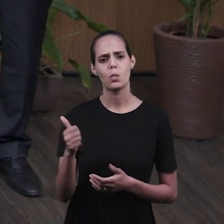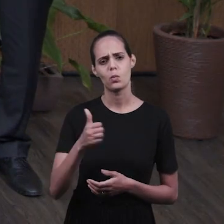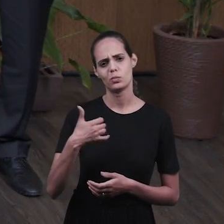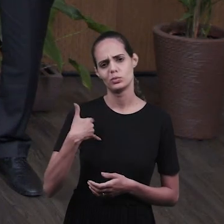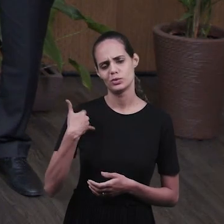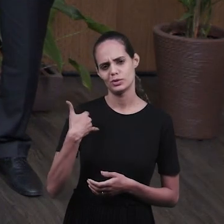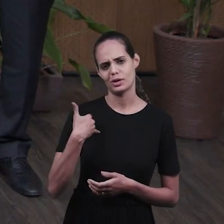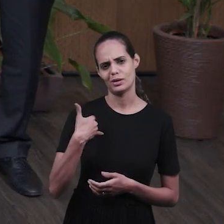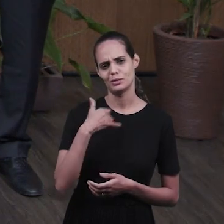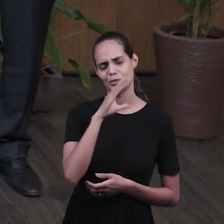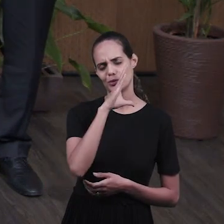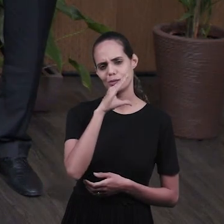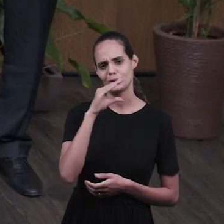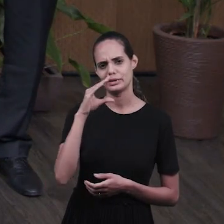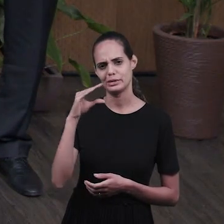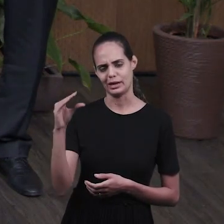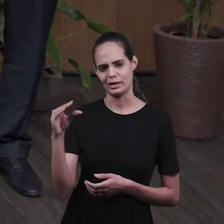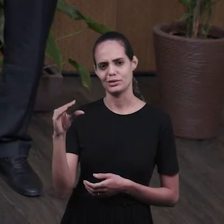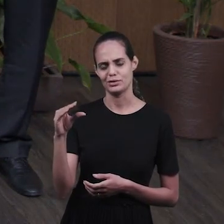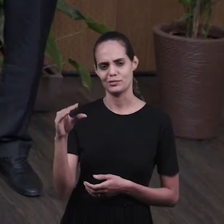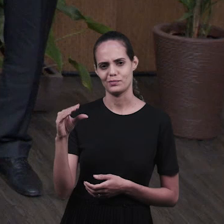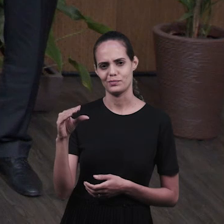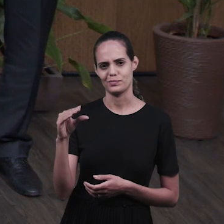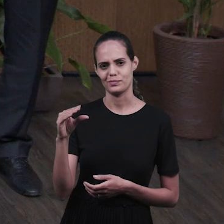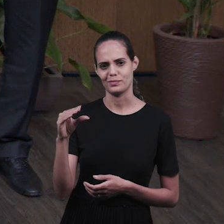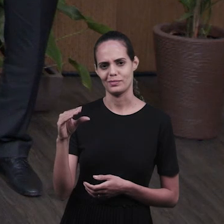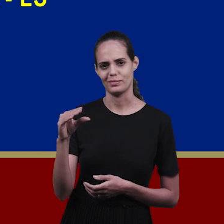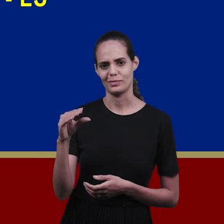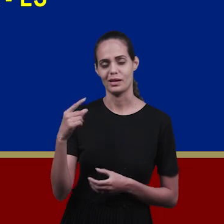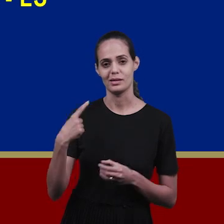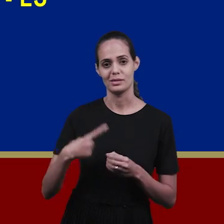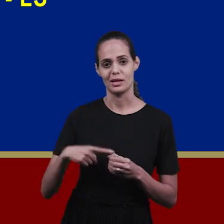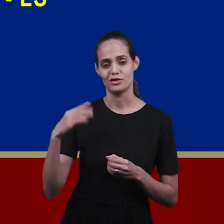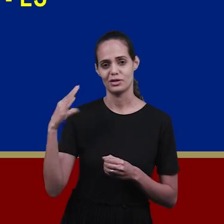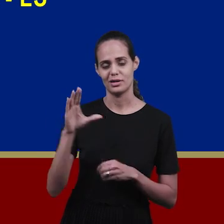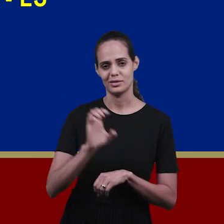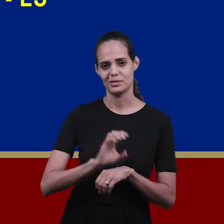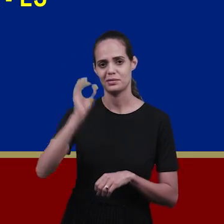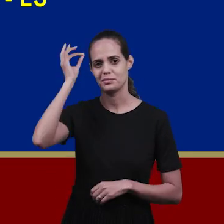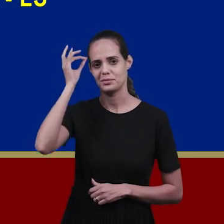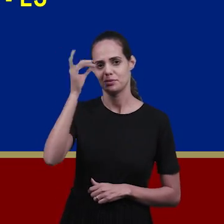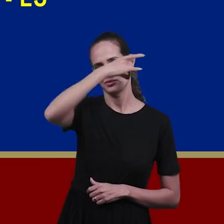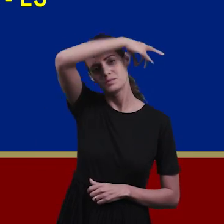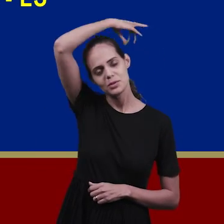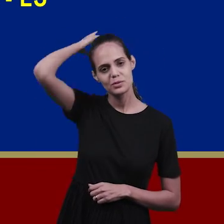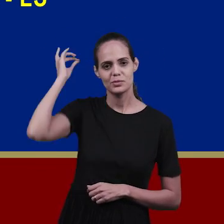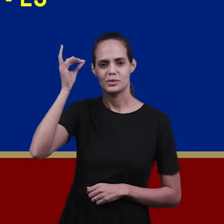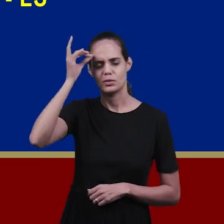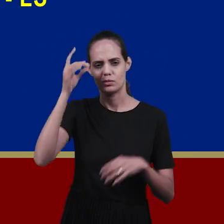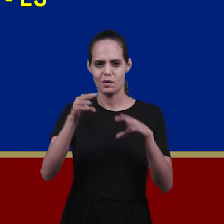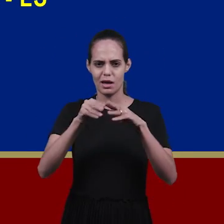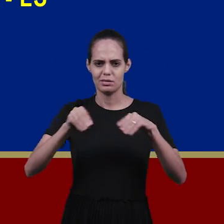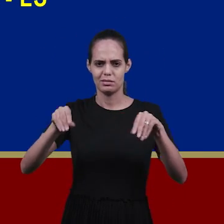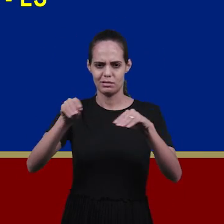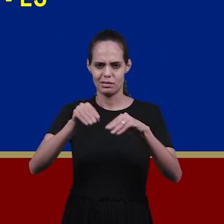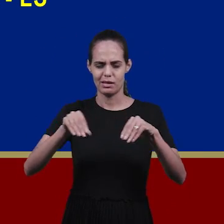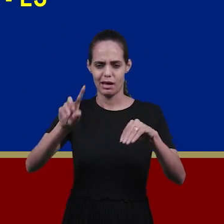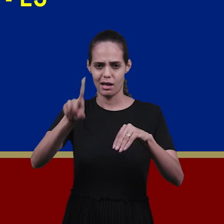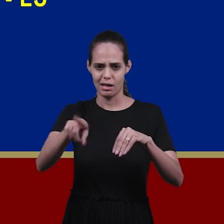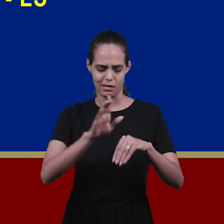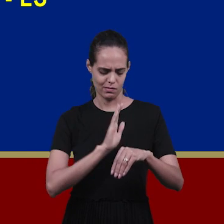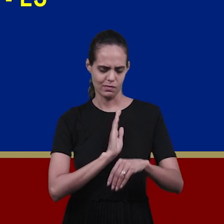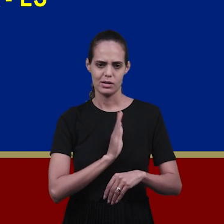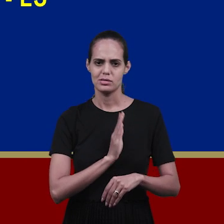joue, de Kayasika Espírito Santo. La terre parle de notre